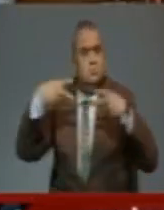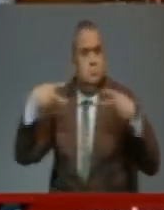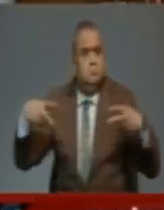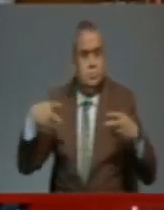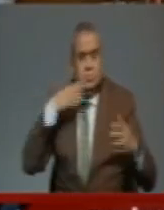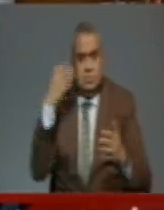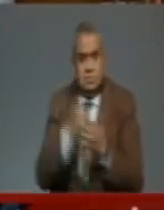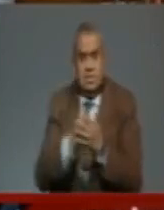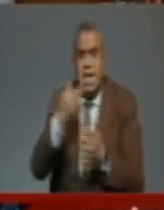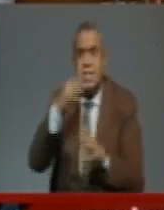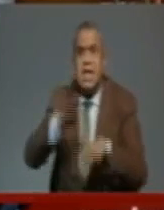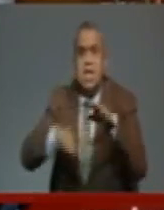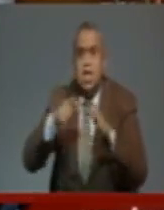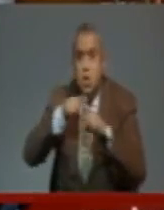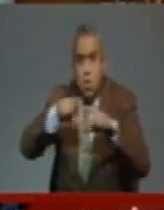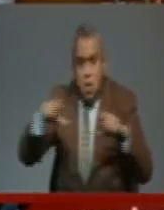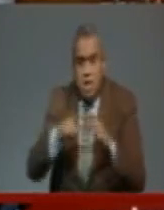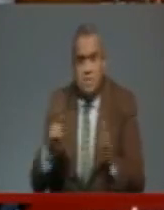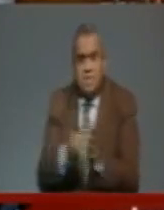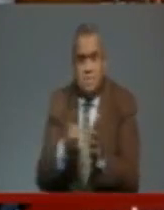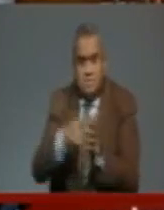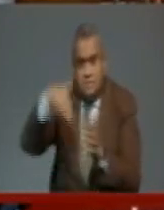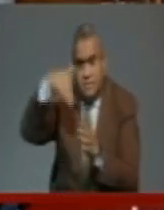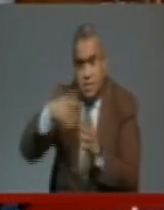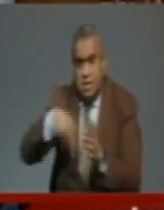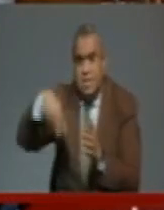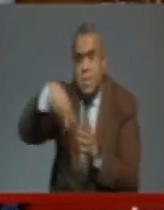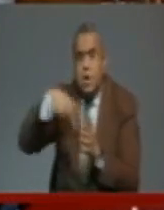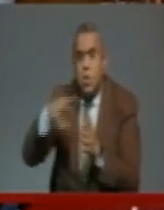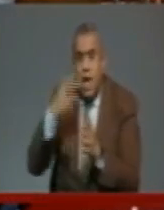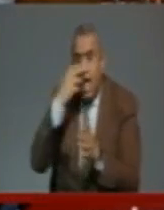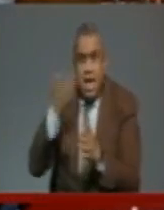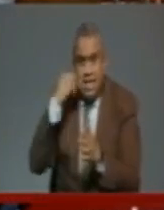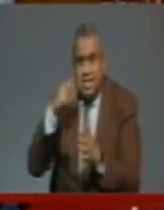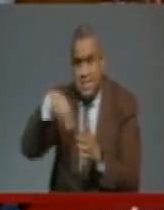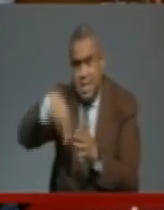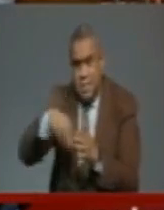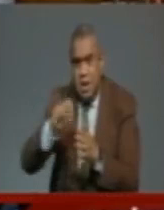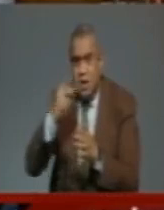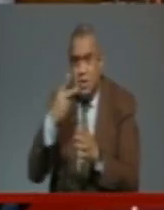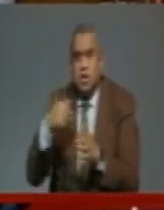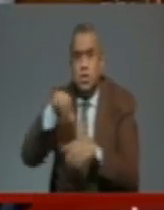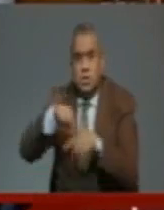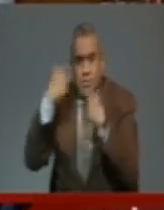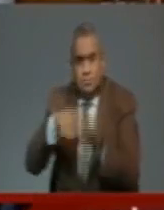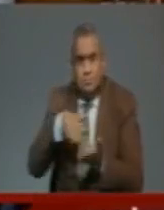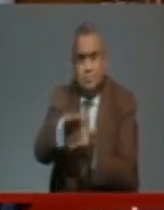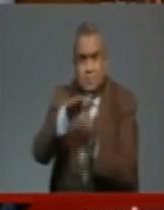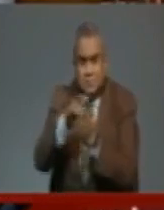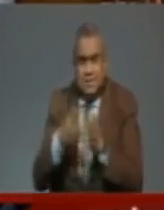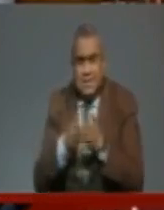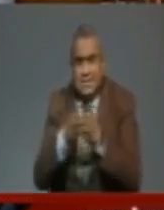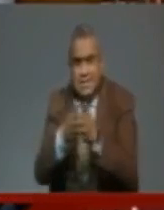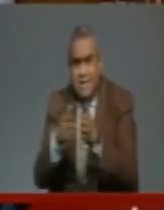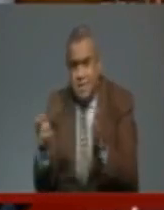كيلو ارصفه، عمقها 20 متر بدل ما كان عندنا 8 متر و12 متر، ساحات التداول اللي هي سيادتك بقى